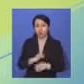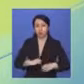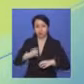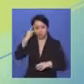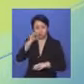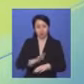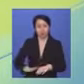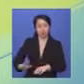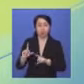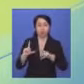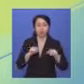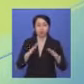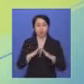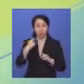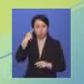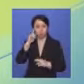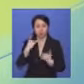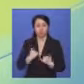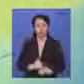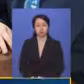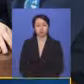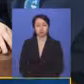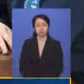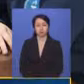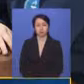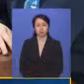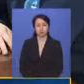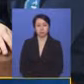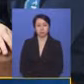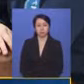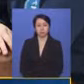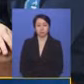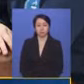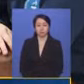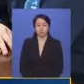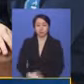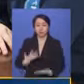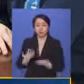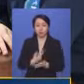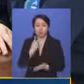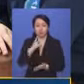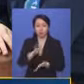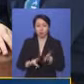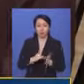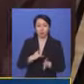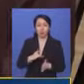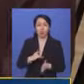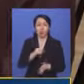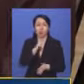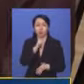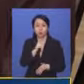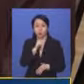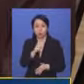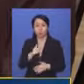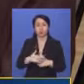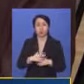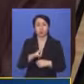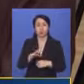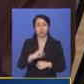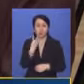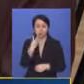сборной Казахстана приехали домой, узнаете далее. Сборы прошли в 2 городах. Костанай и Талдыкурган. Северный регион